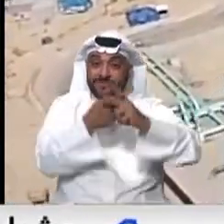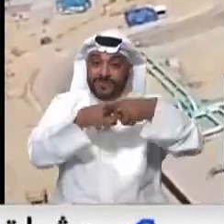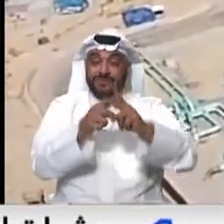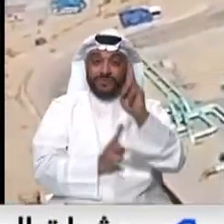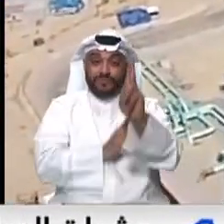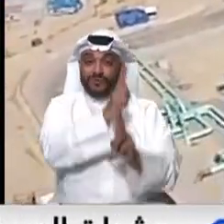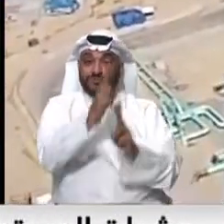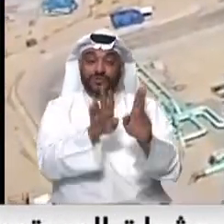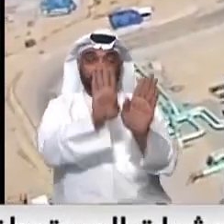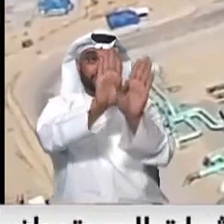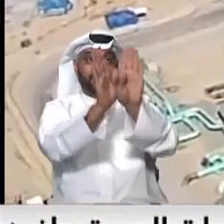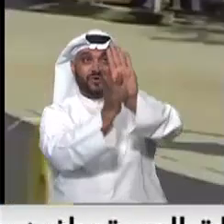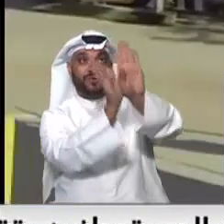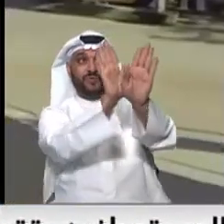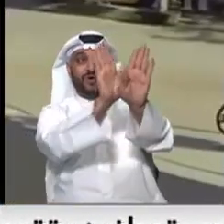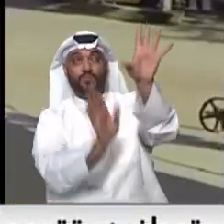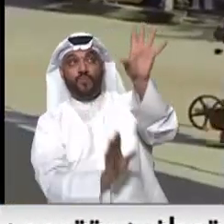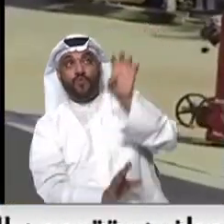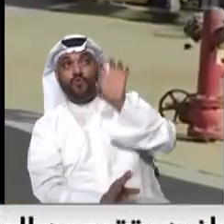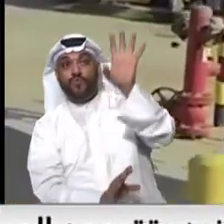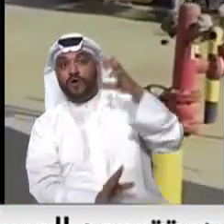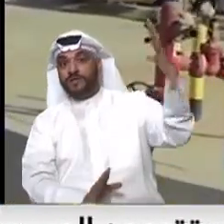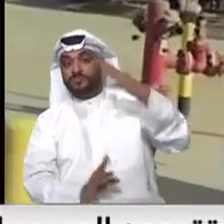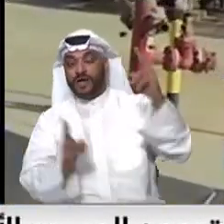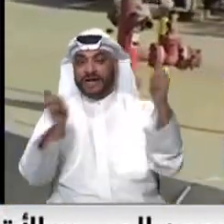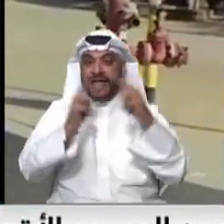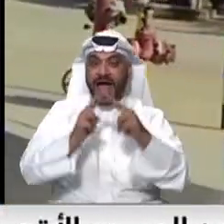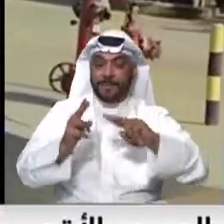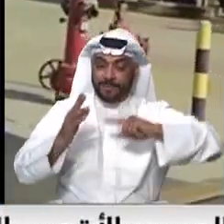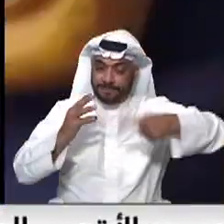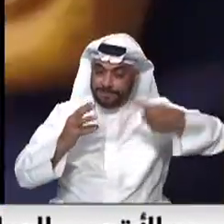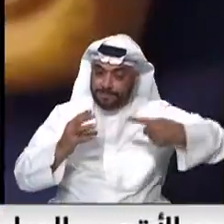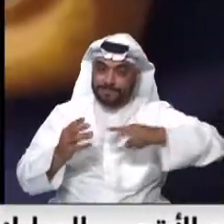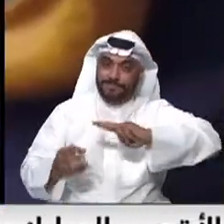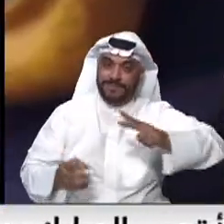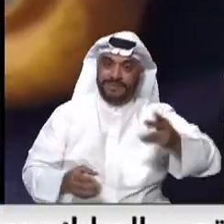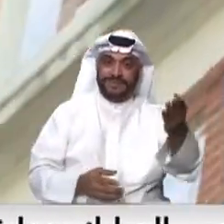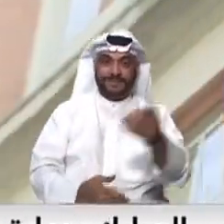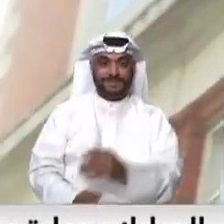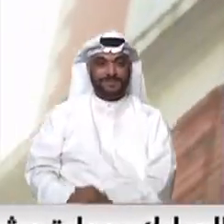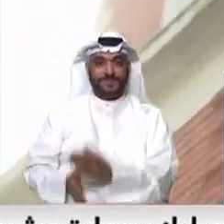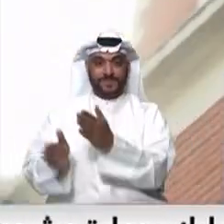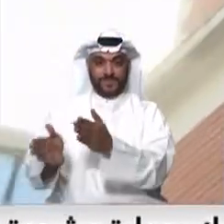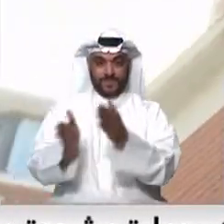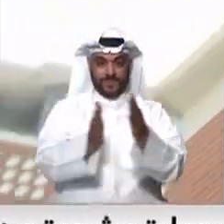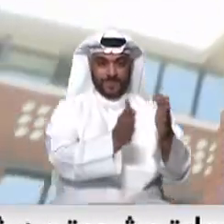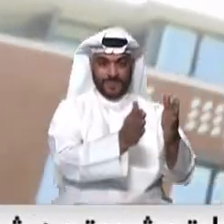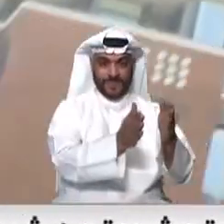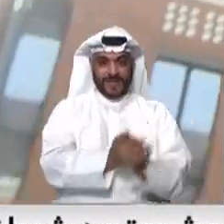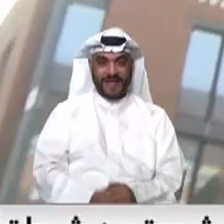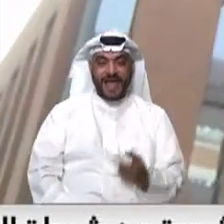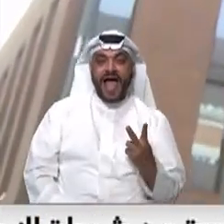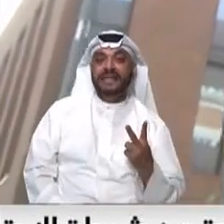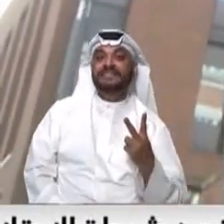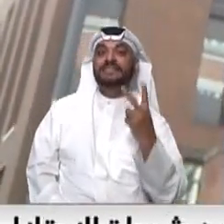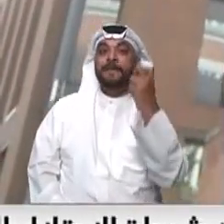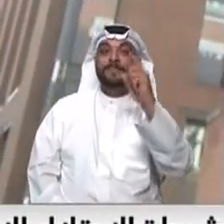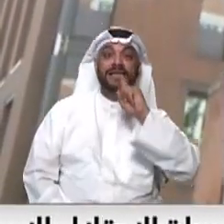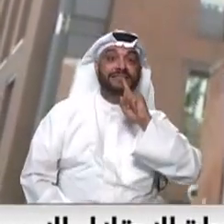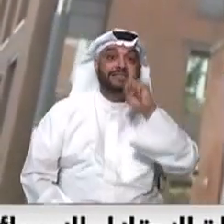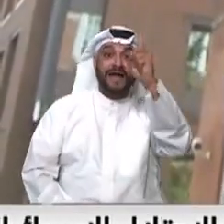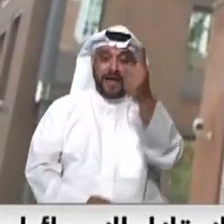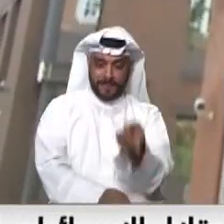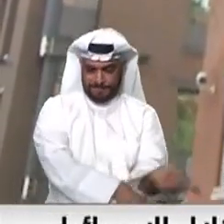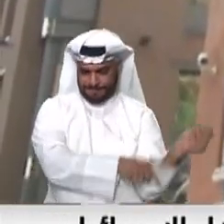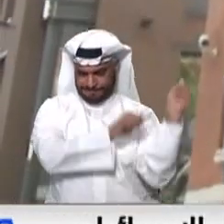عشرات السنين، بما يعود بالمنفعة للبلدين وشعبيهما الصديقين. 70 عاما من الموثوقية الاستثمارية التي